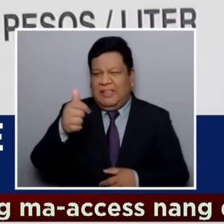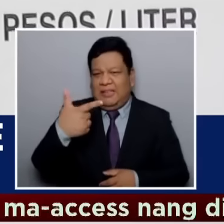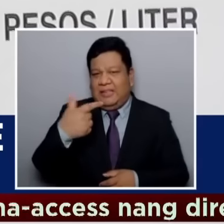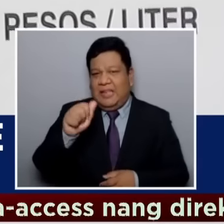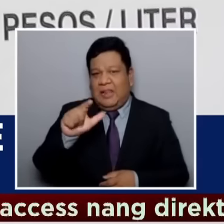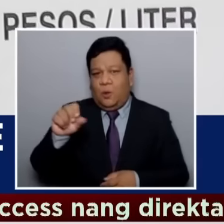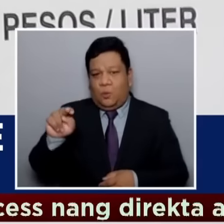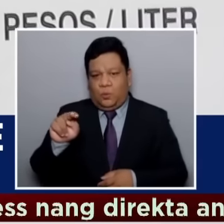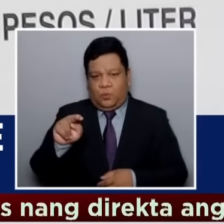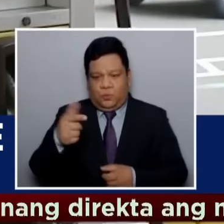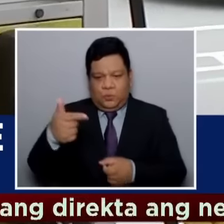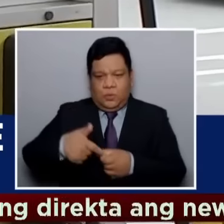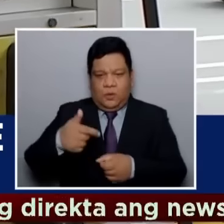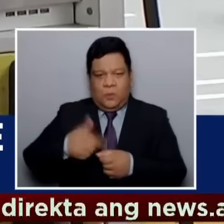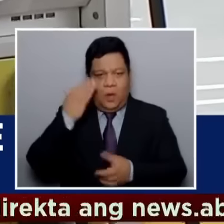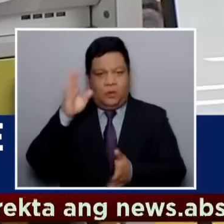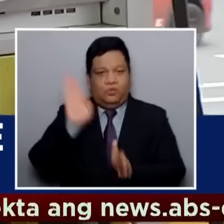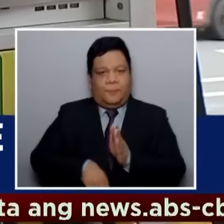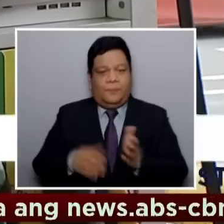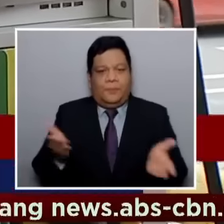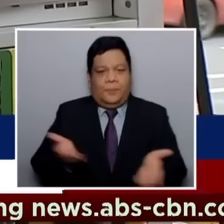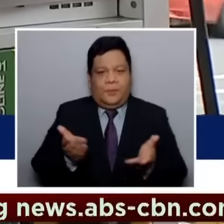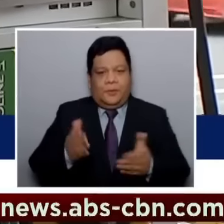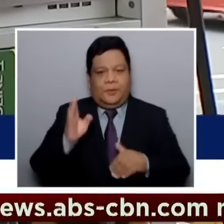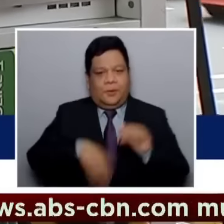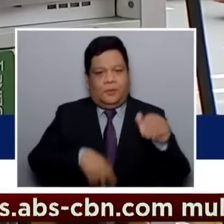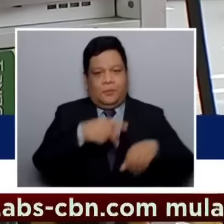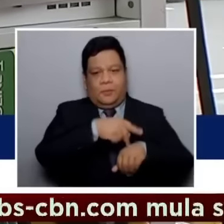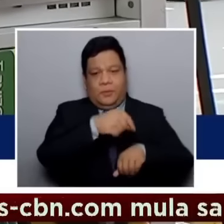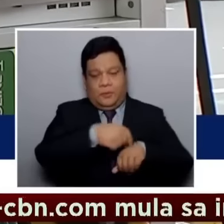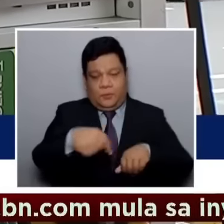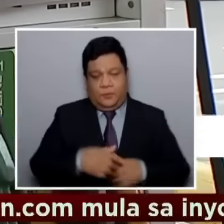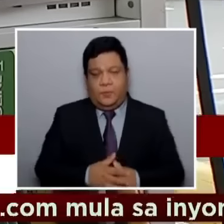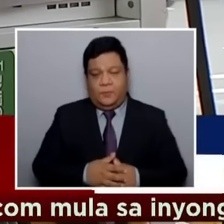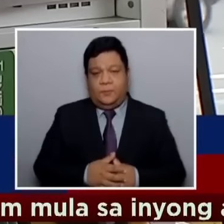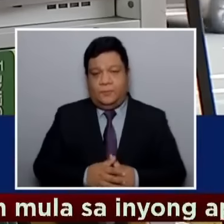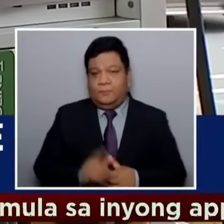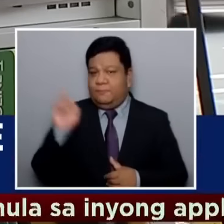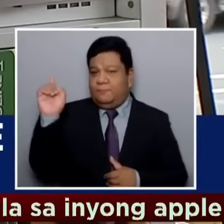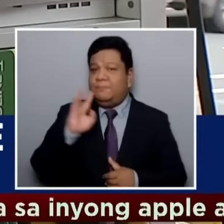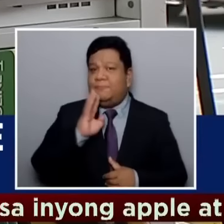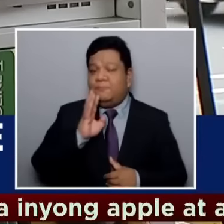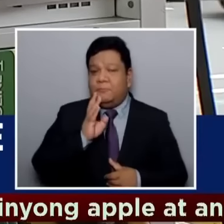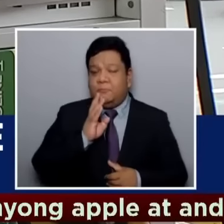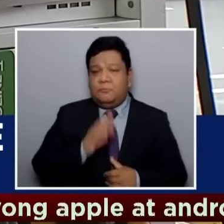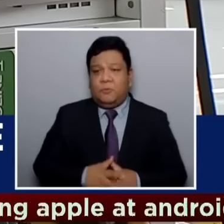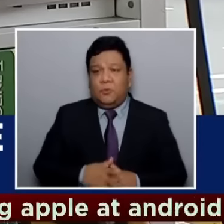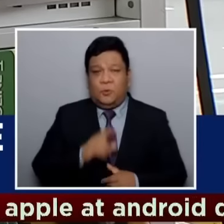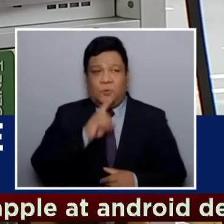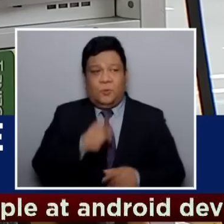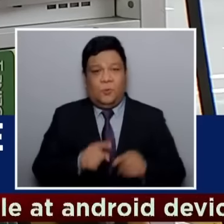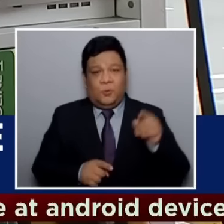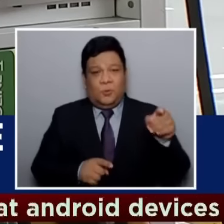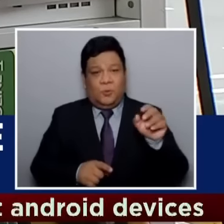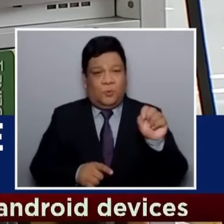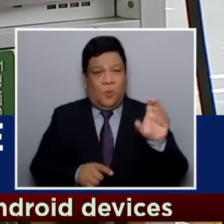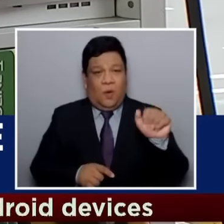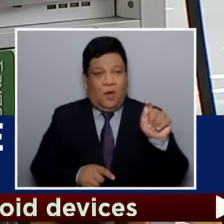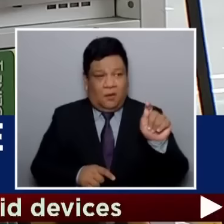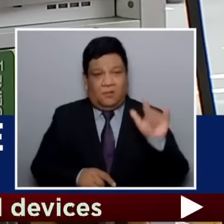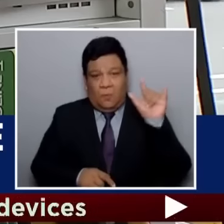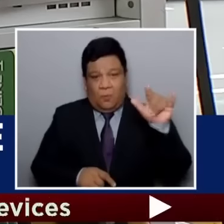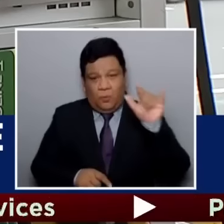sa airport area, mas mahal usually ang crudo from domestic airport to sukat. Mas mahal sila kaysa rito. 4 pesos